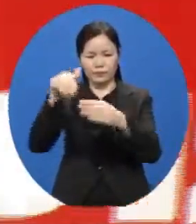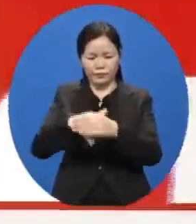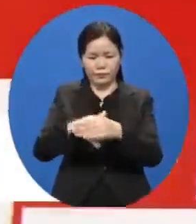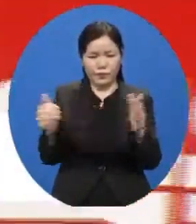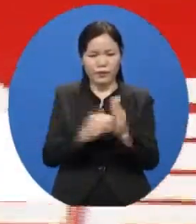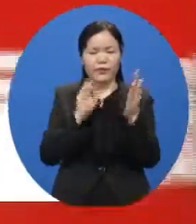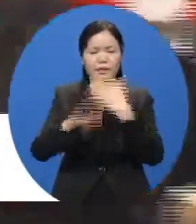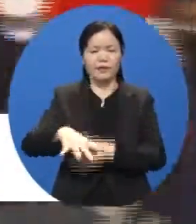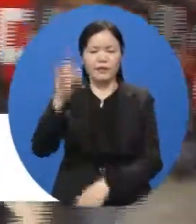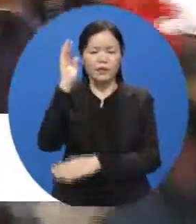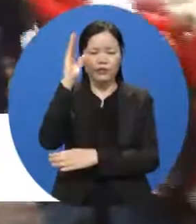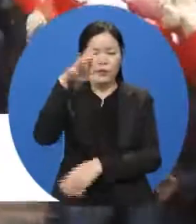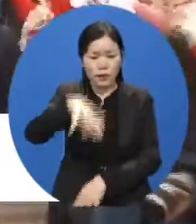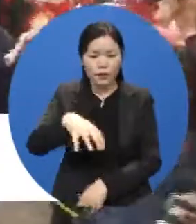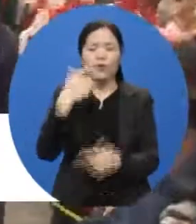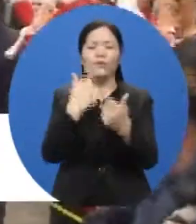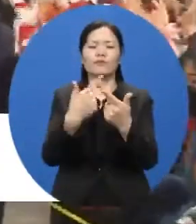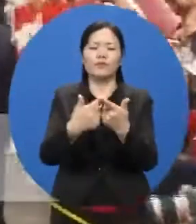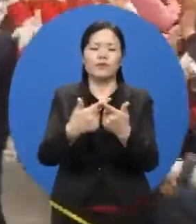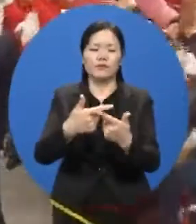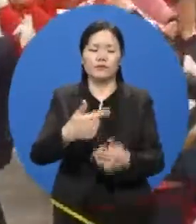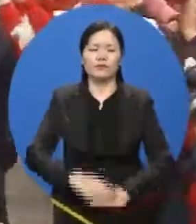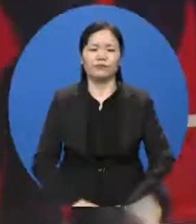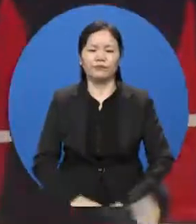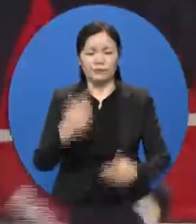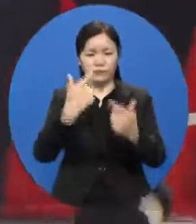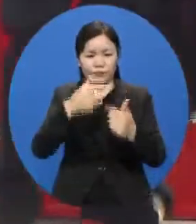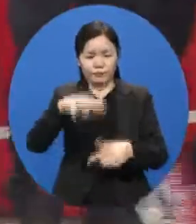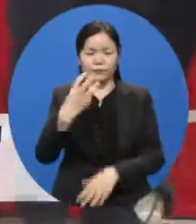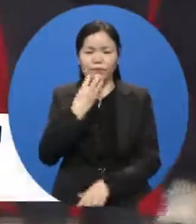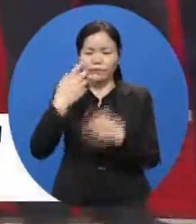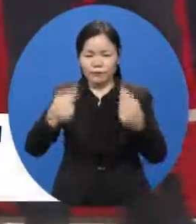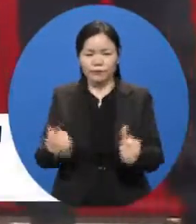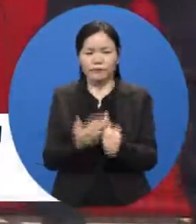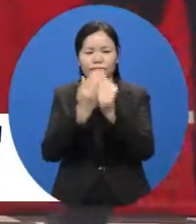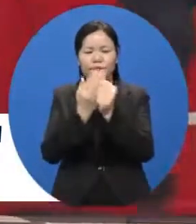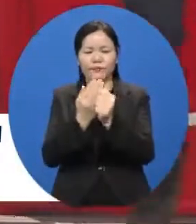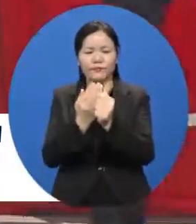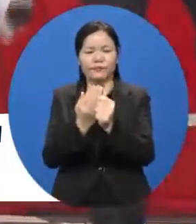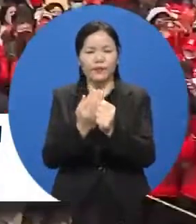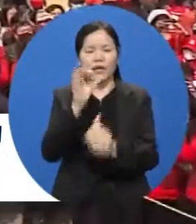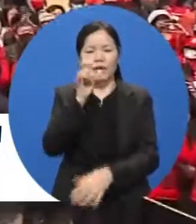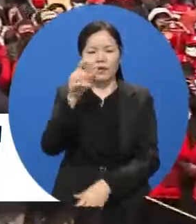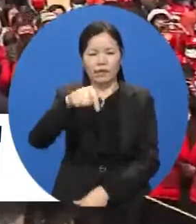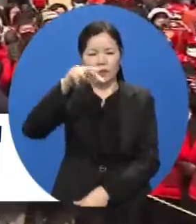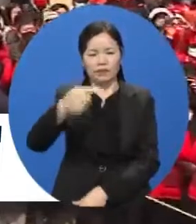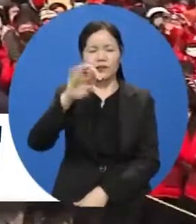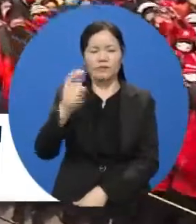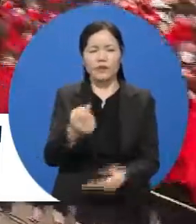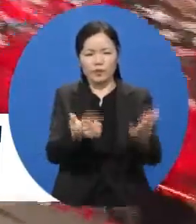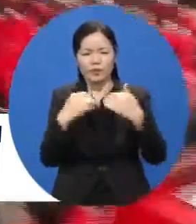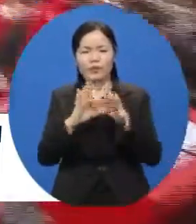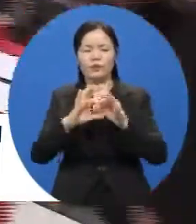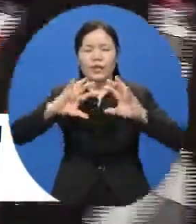이어 첫 유세 지역도 역시 부산이었습니다. 부산을 서울처럼 키우겠다. 엑스포 유치 등을 통해